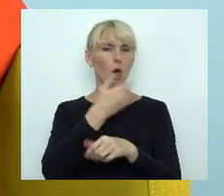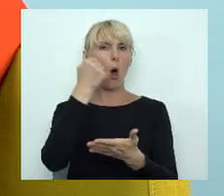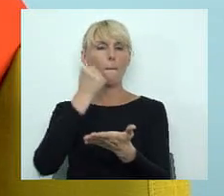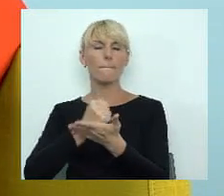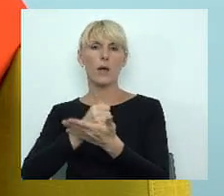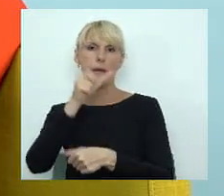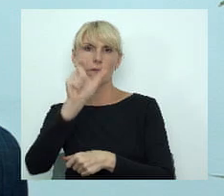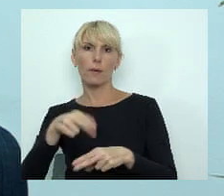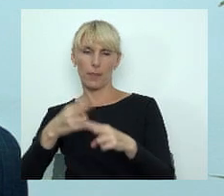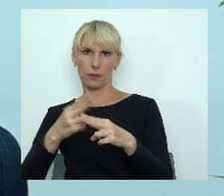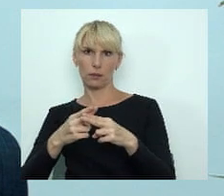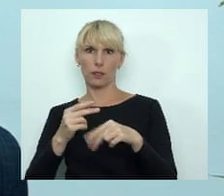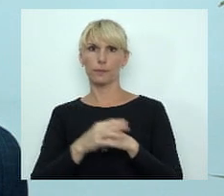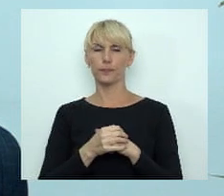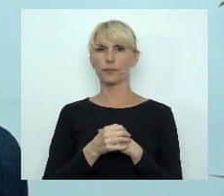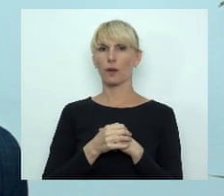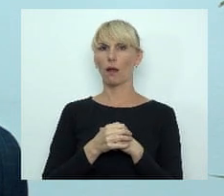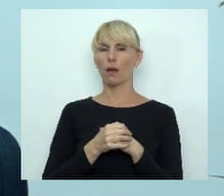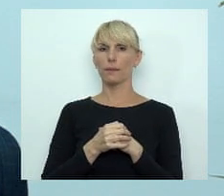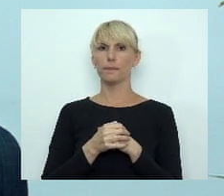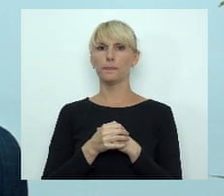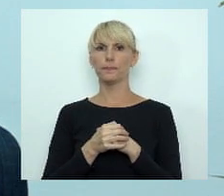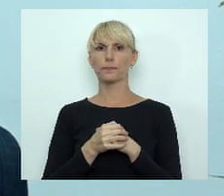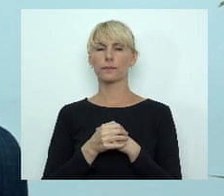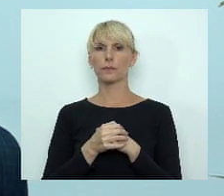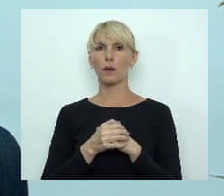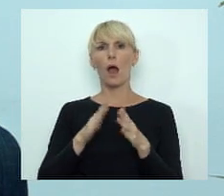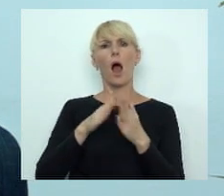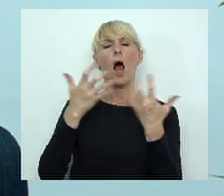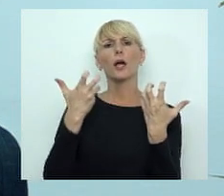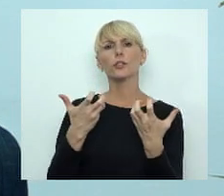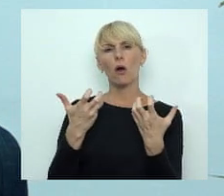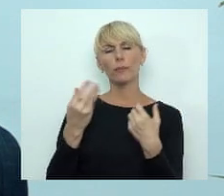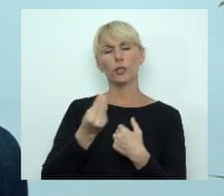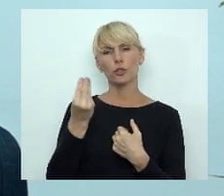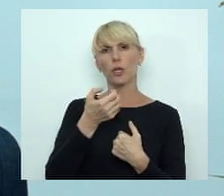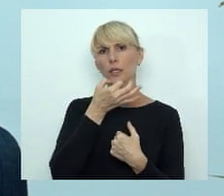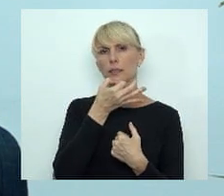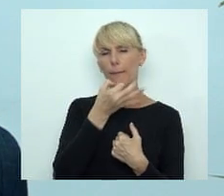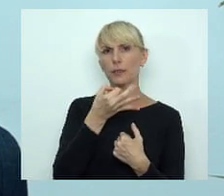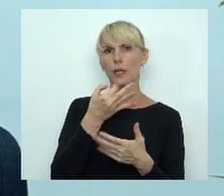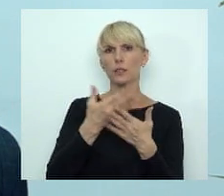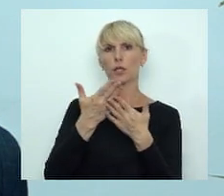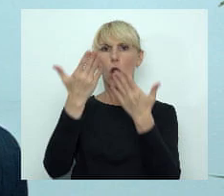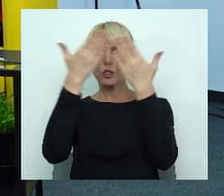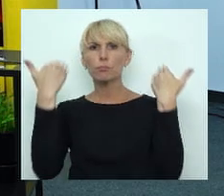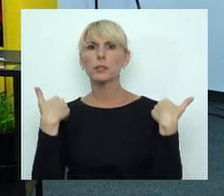pacjenta i ochronie praw pacjenta. Troszkę wyprzedziła Pani moje kolejne pytanie, bo chciałem zapytać, jakie szpital ma obowiązki, jeśli chodzi o dane osobowe